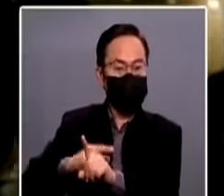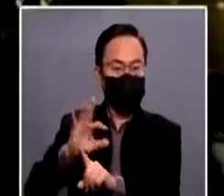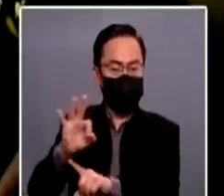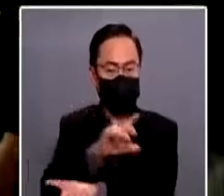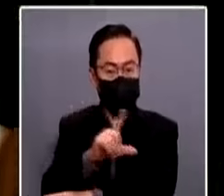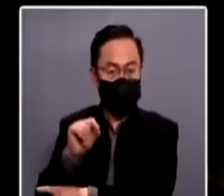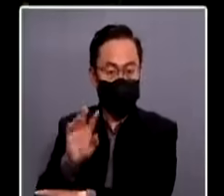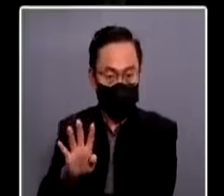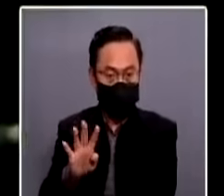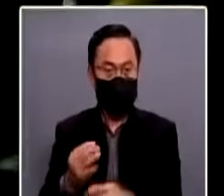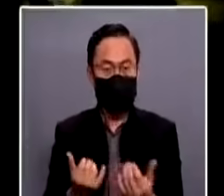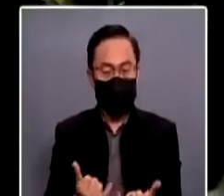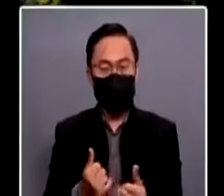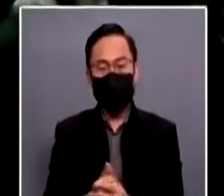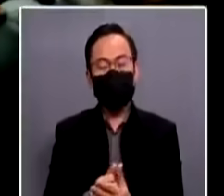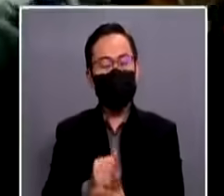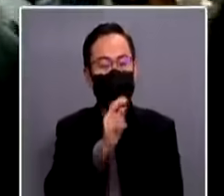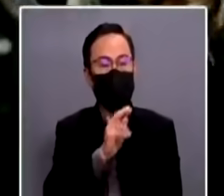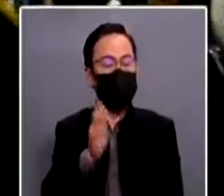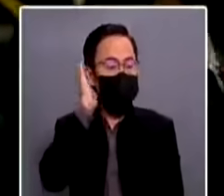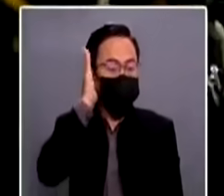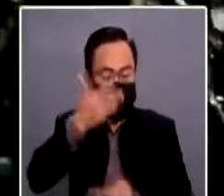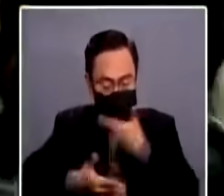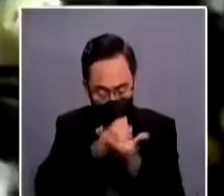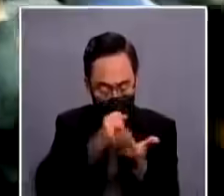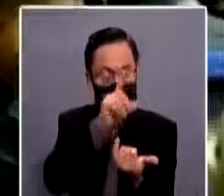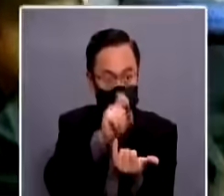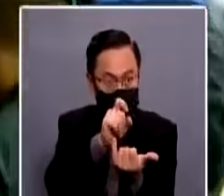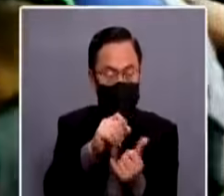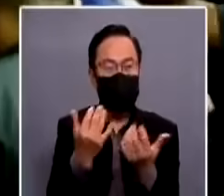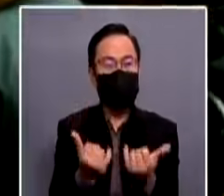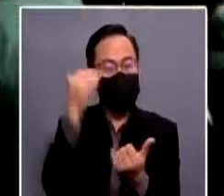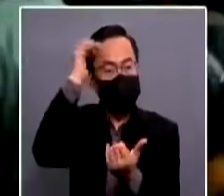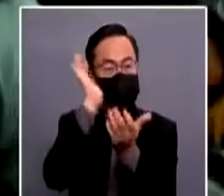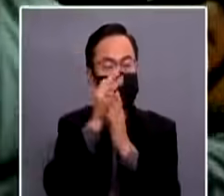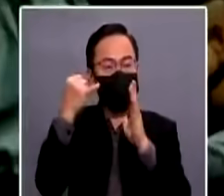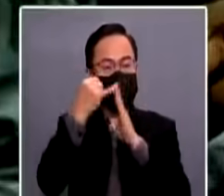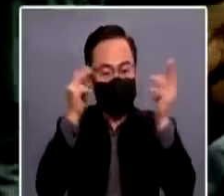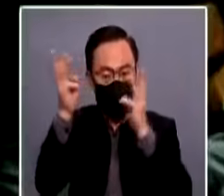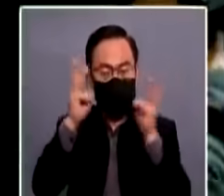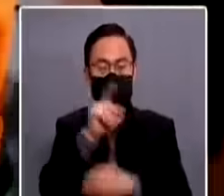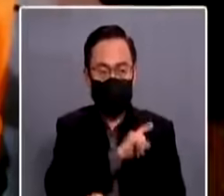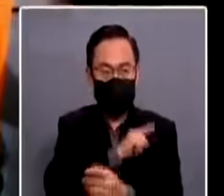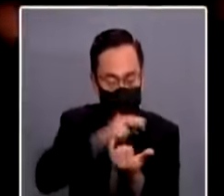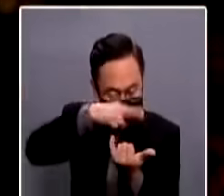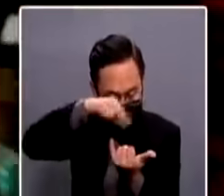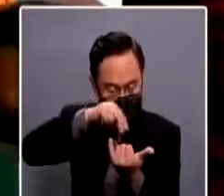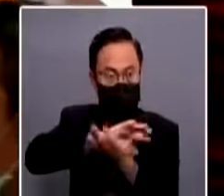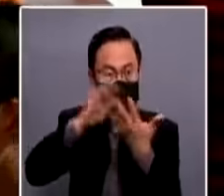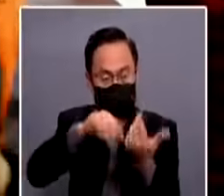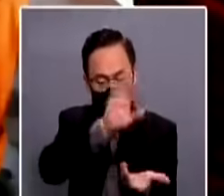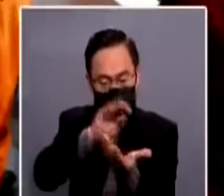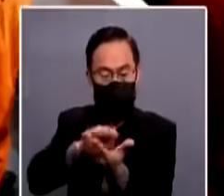คะส่วนสำนวนการชันสูตรพลิกศพการเสียชีวิตอยู่ในความรับผิดชอบของพนักงานสอบสวนสภ.เมืองนครสวรรค์ซึ่งก็อยู่ในขั้นตอนการรว